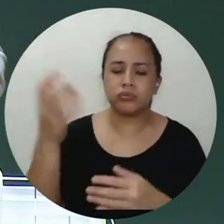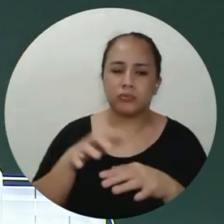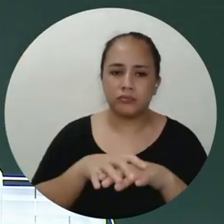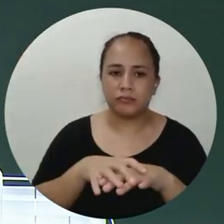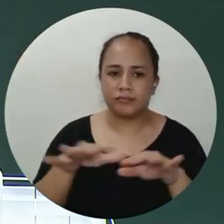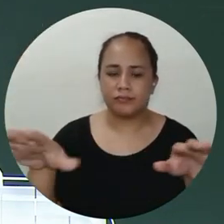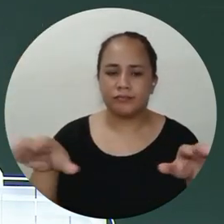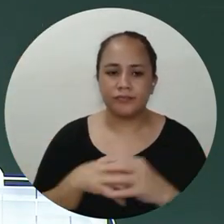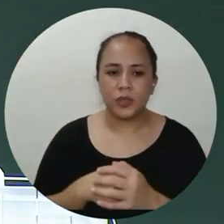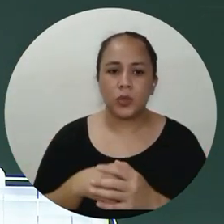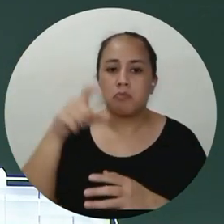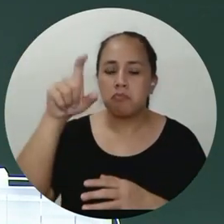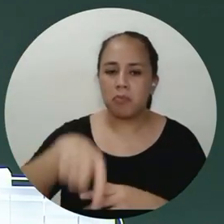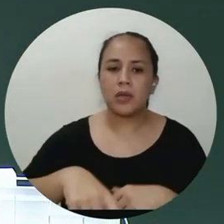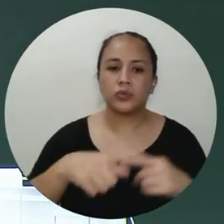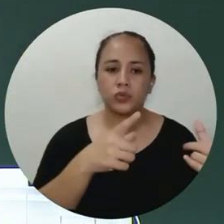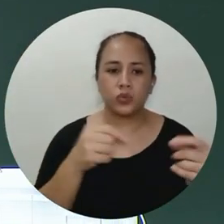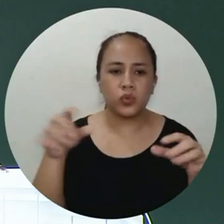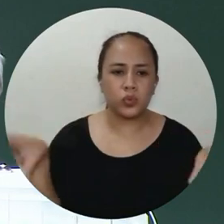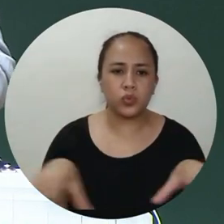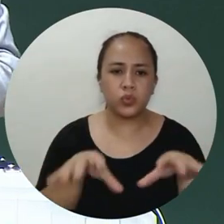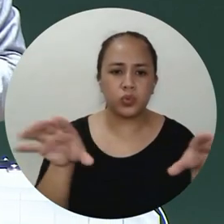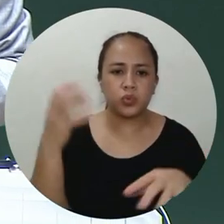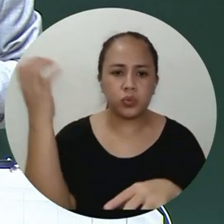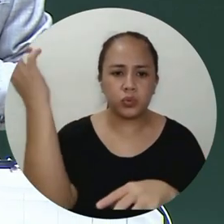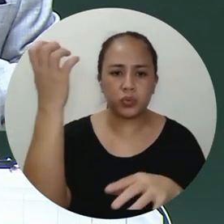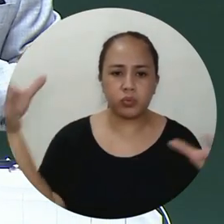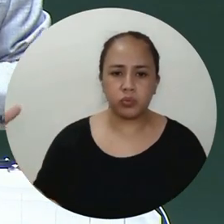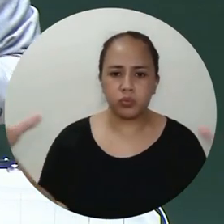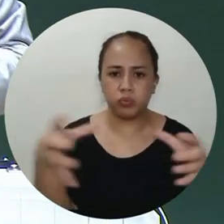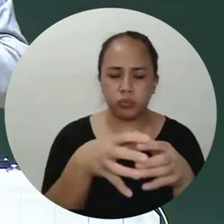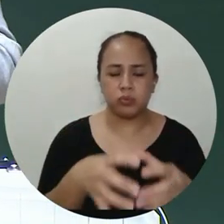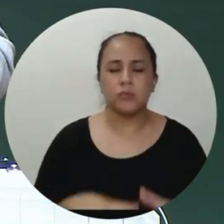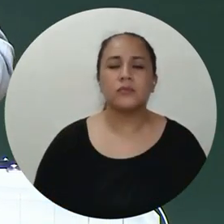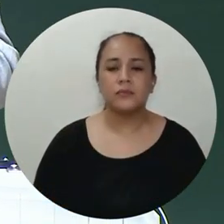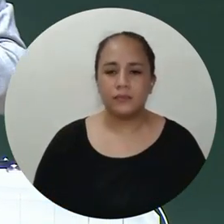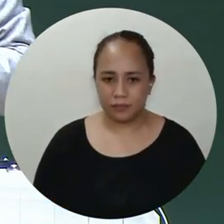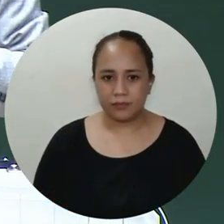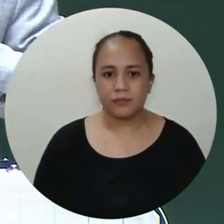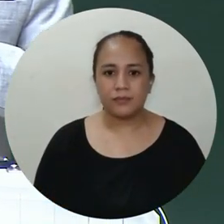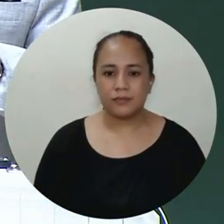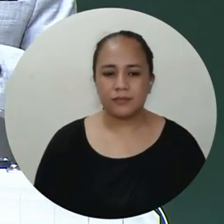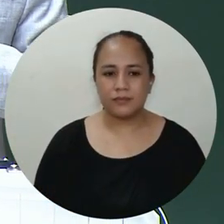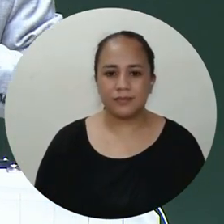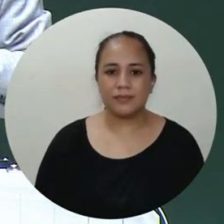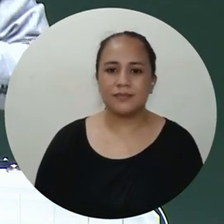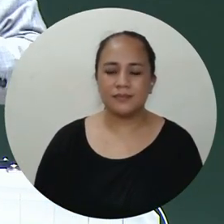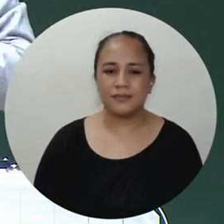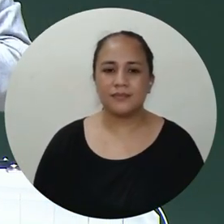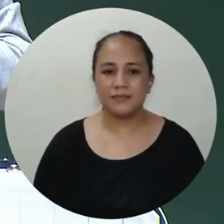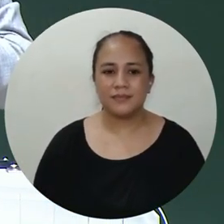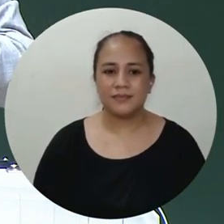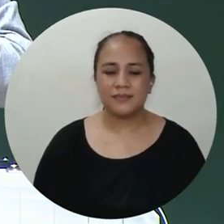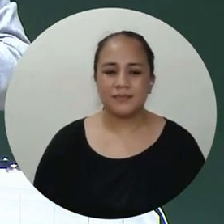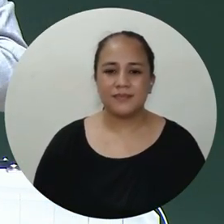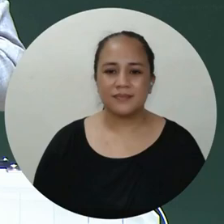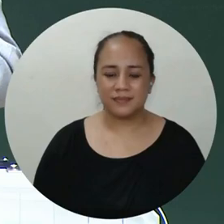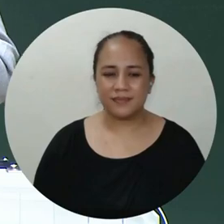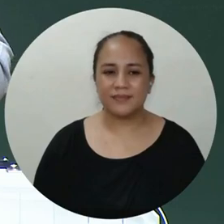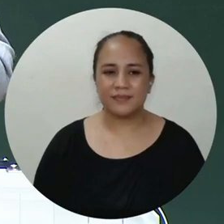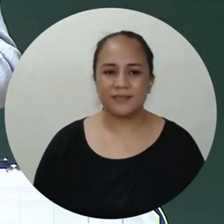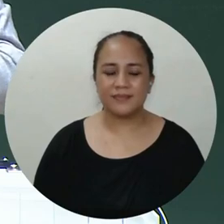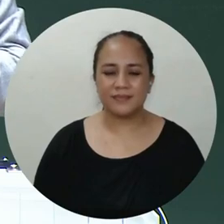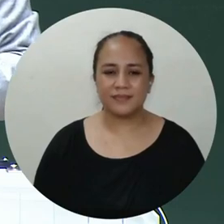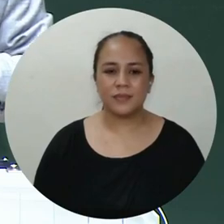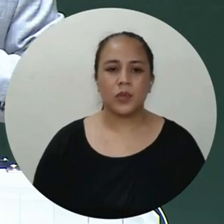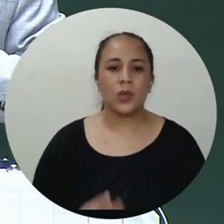됩니다. You must do work the evangelism movement. 그래서 여러분이 이 전도를 저는요 청년 때 전도 많이 했어요.